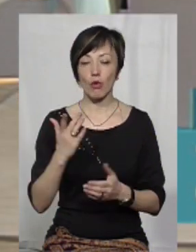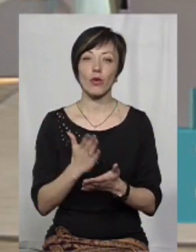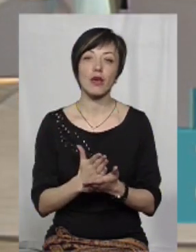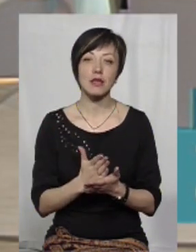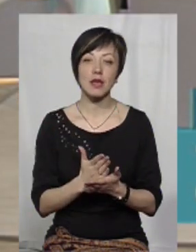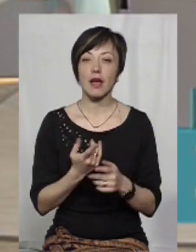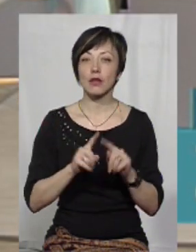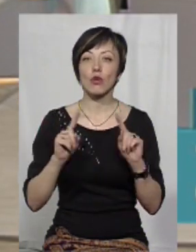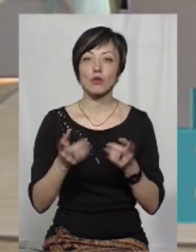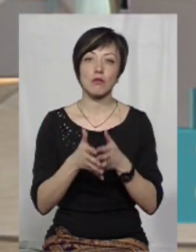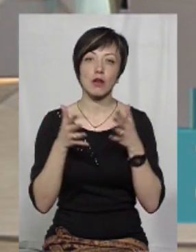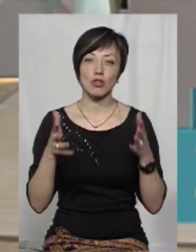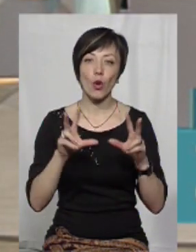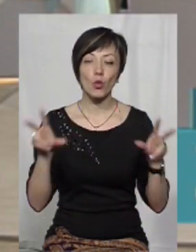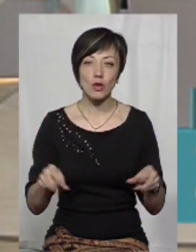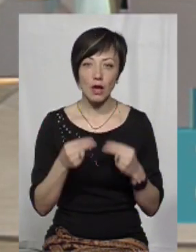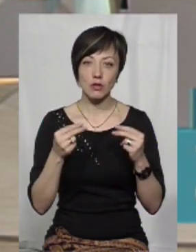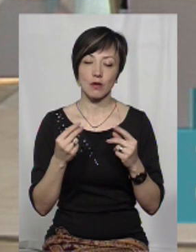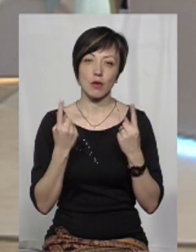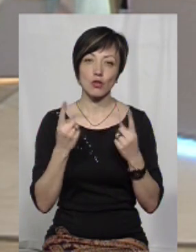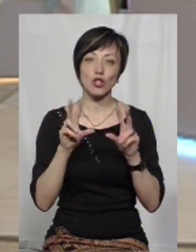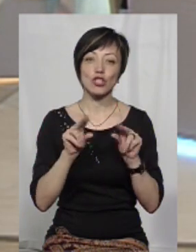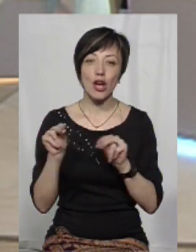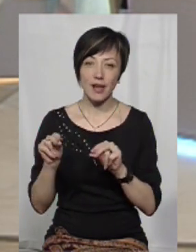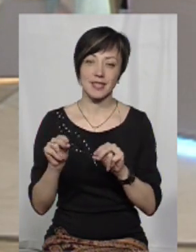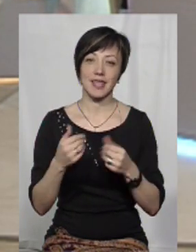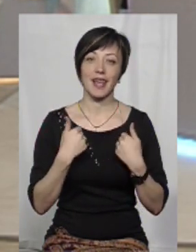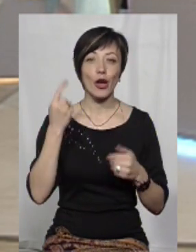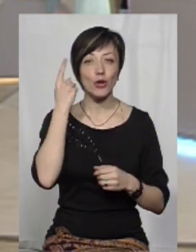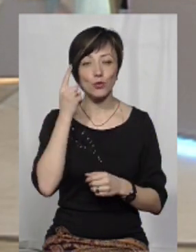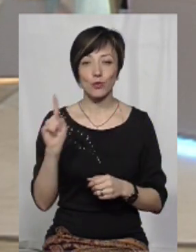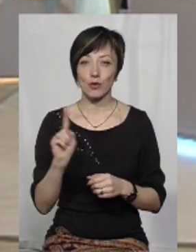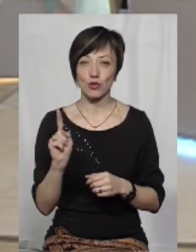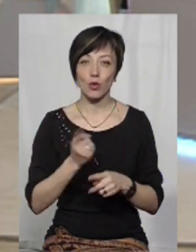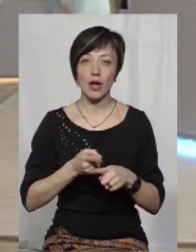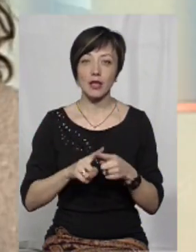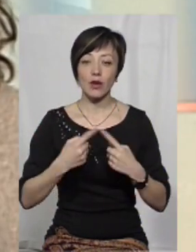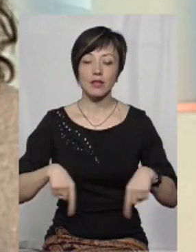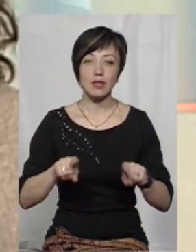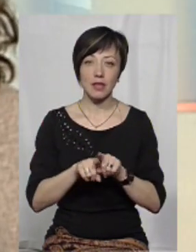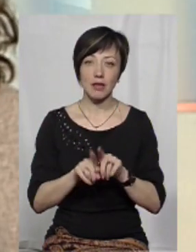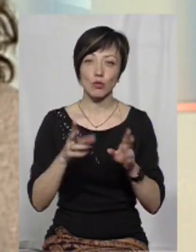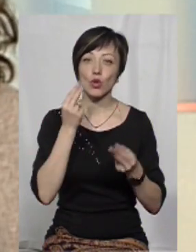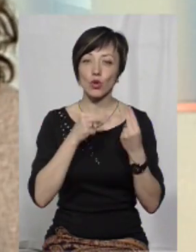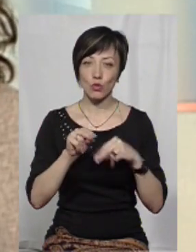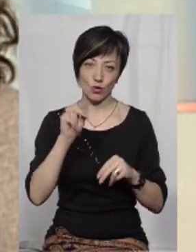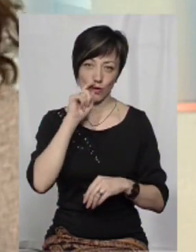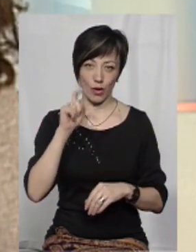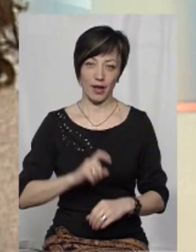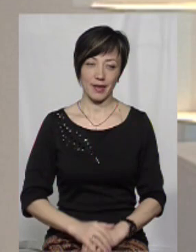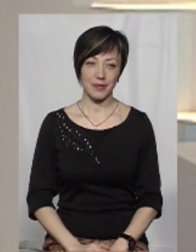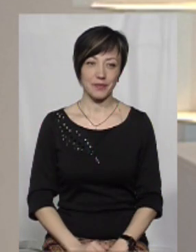есть. Понимаете, это очень большая удача, очень большое счастье, и я думаю, что это отделение будет лучшее в